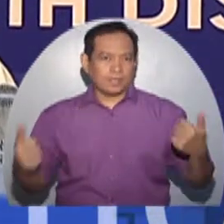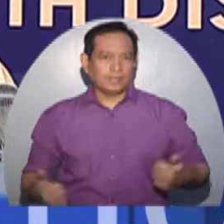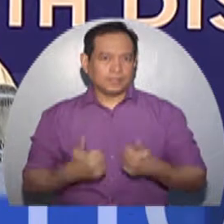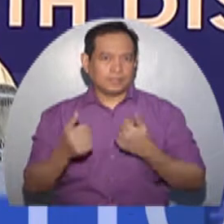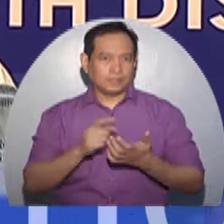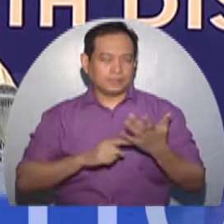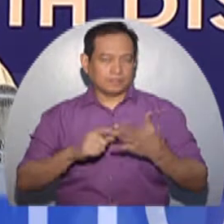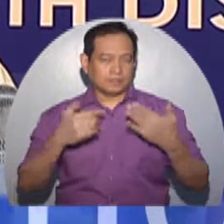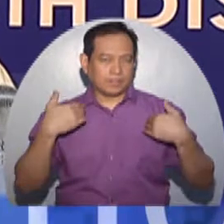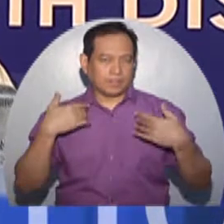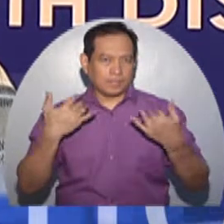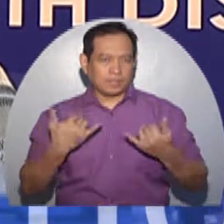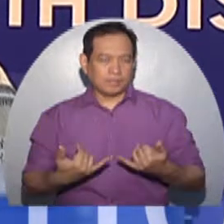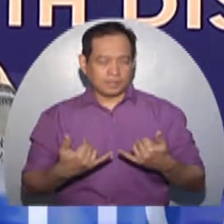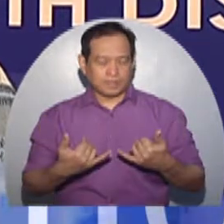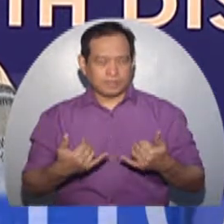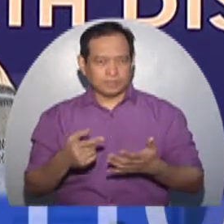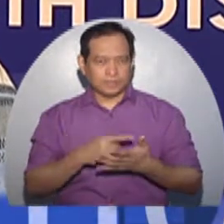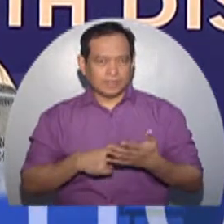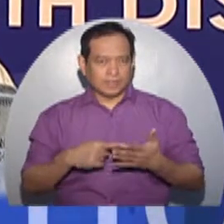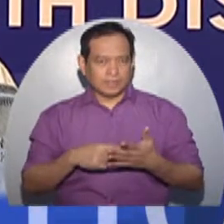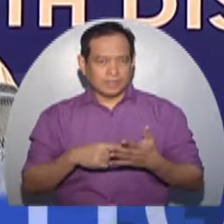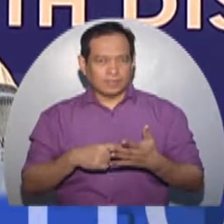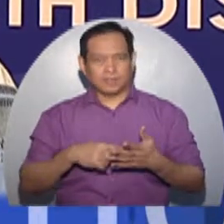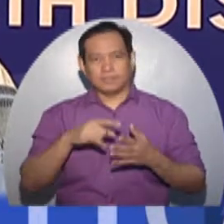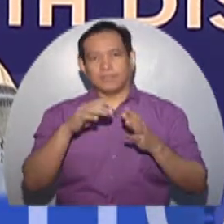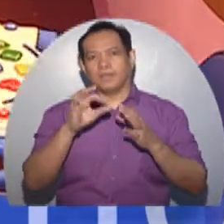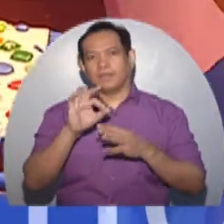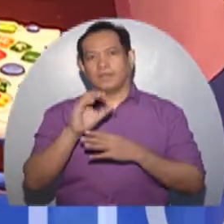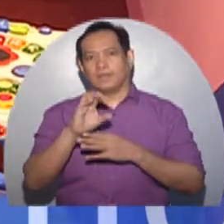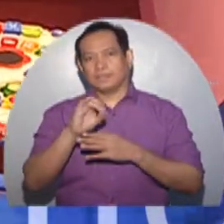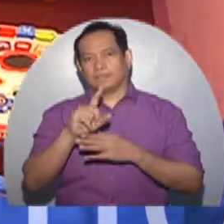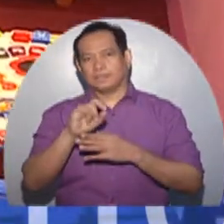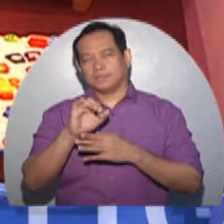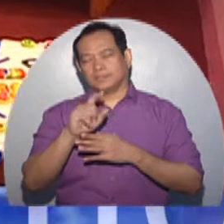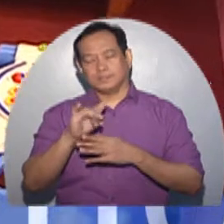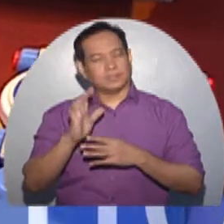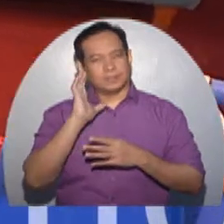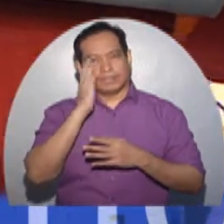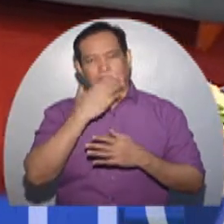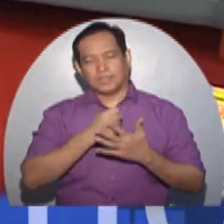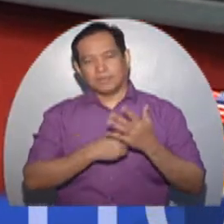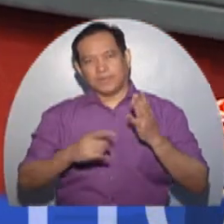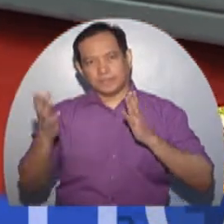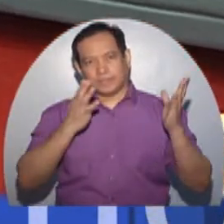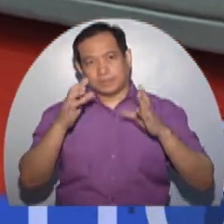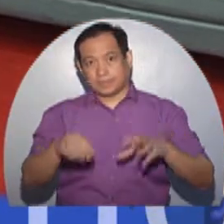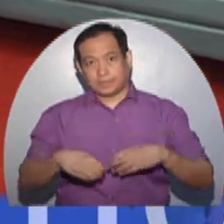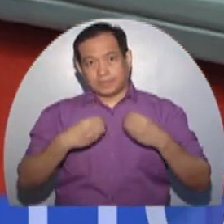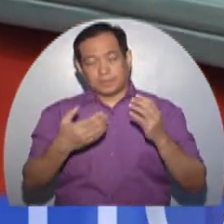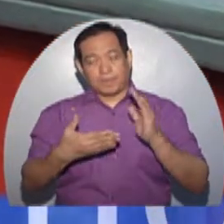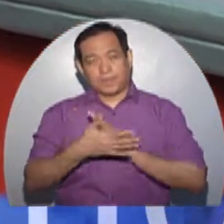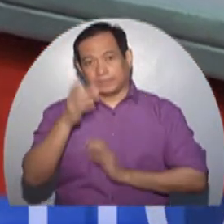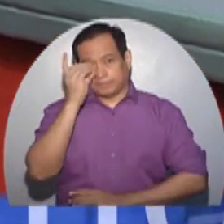na nandito sa amin ngayon, being a new facility at napakaganda po, is yung services po na